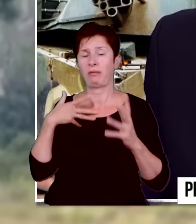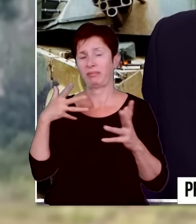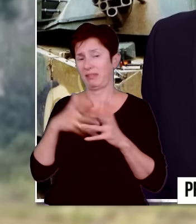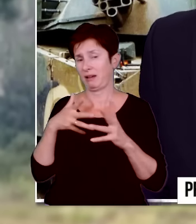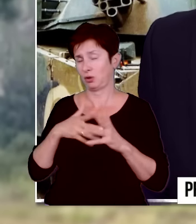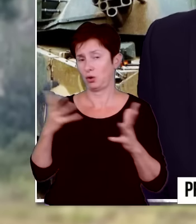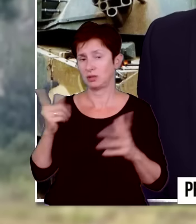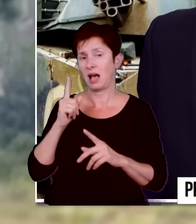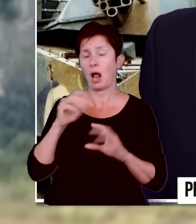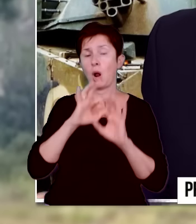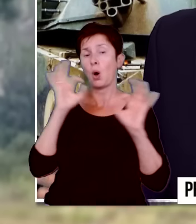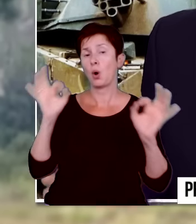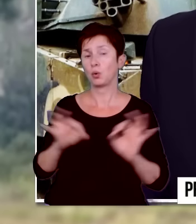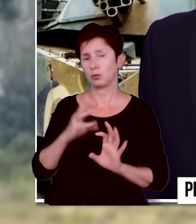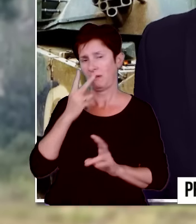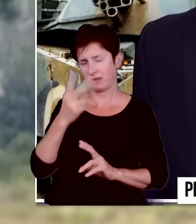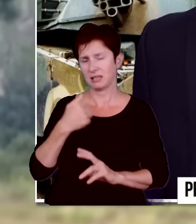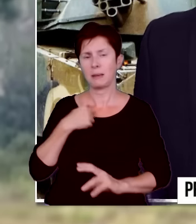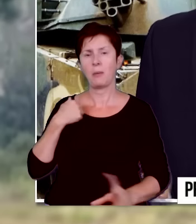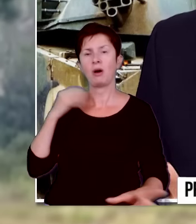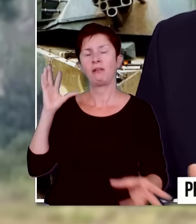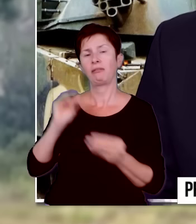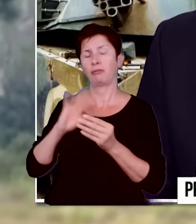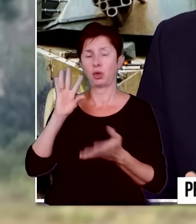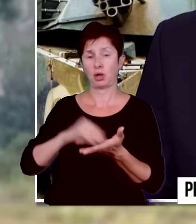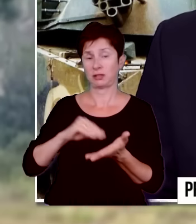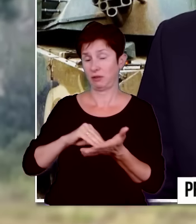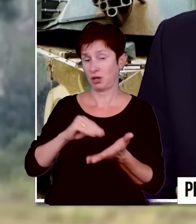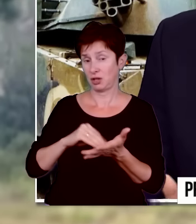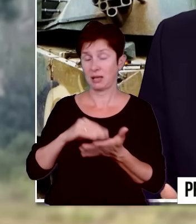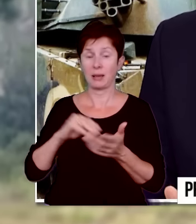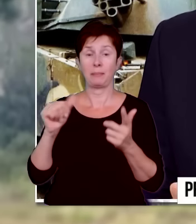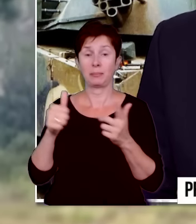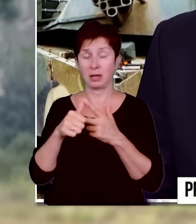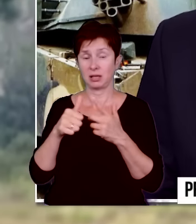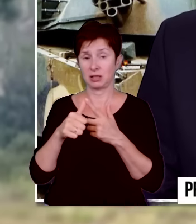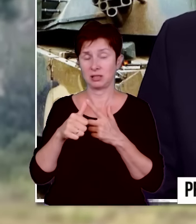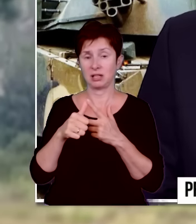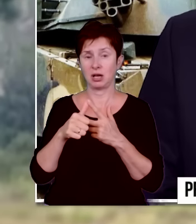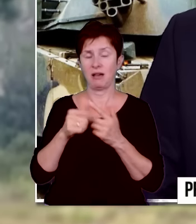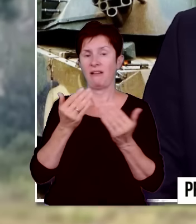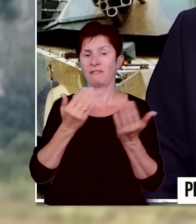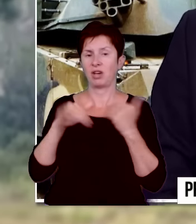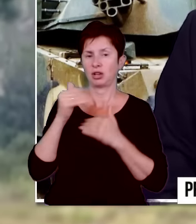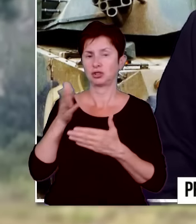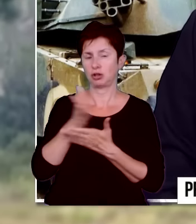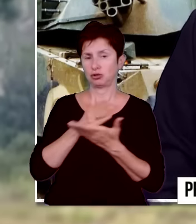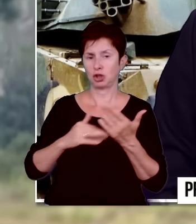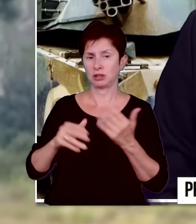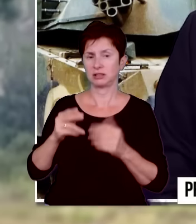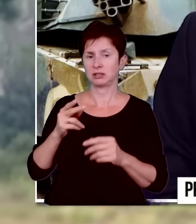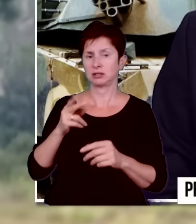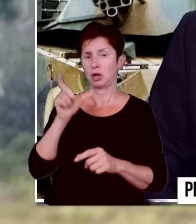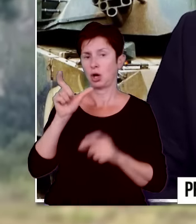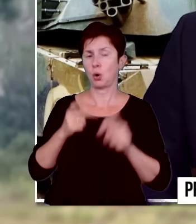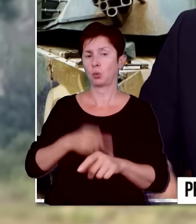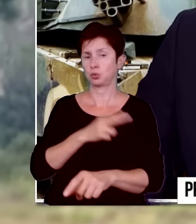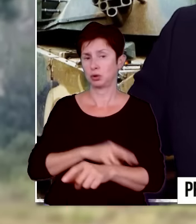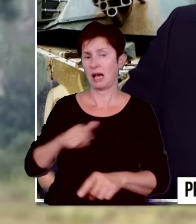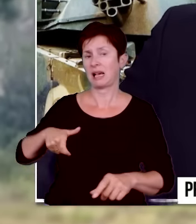bazie moich doświadczeń to po pierwsze zwolniono znaczną część dobrych urzędników i bardzo dobrych generałów